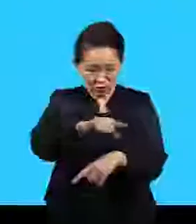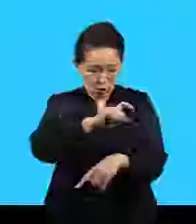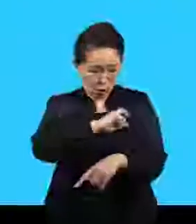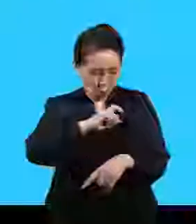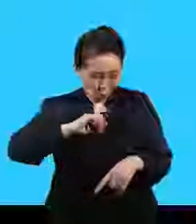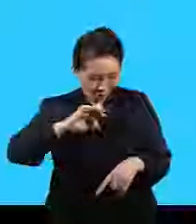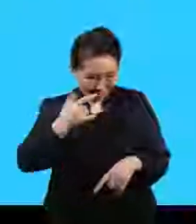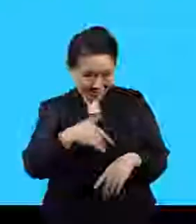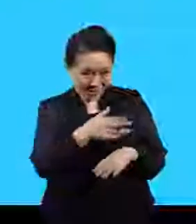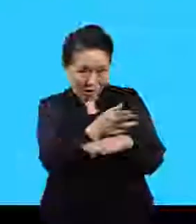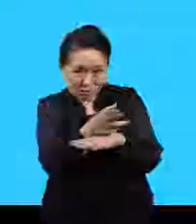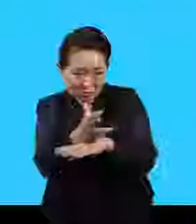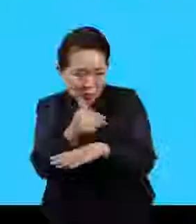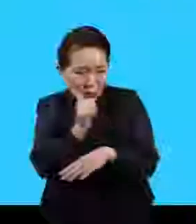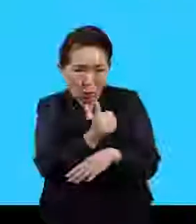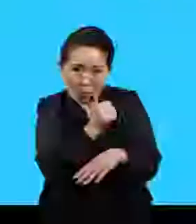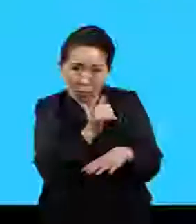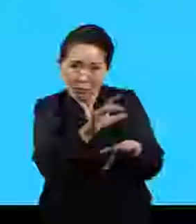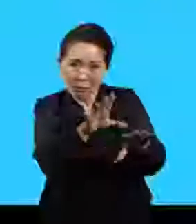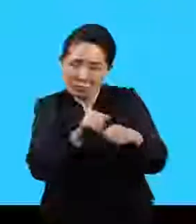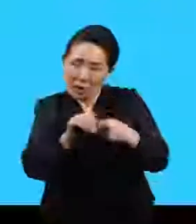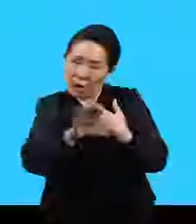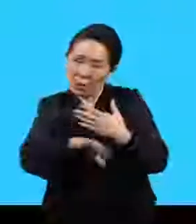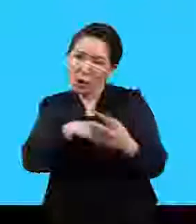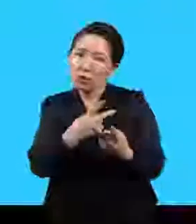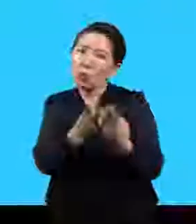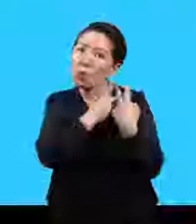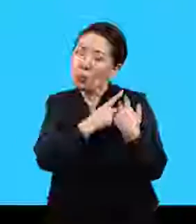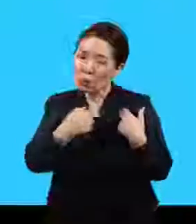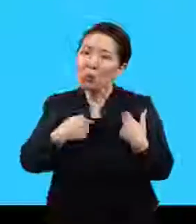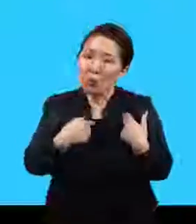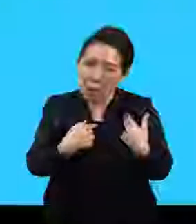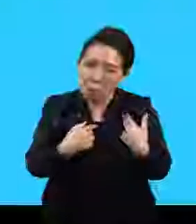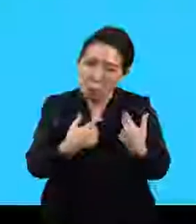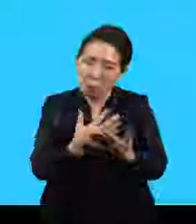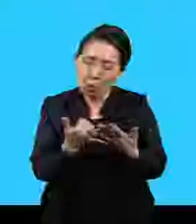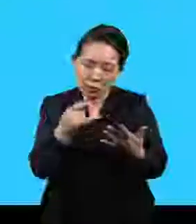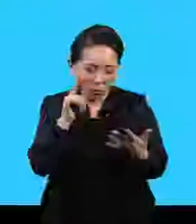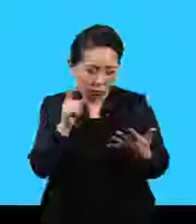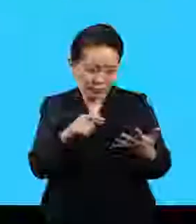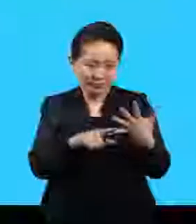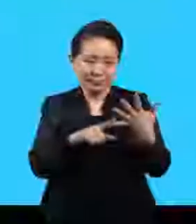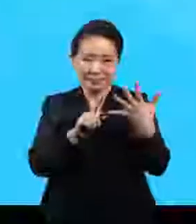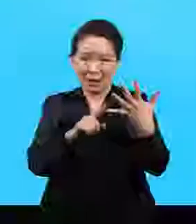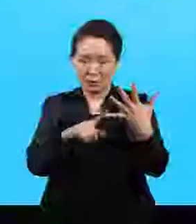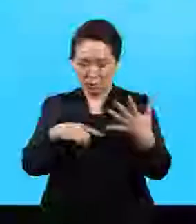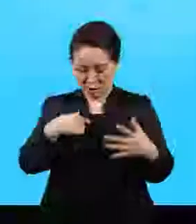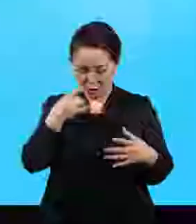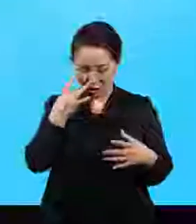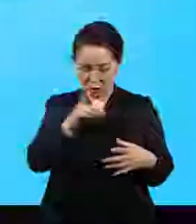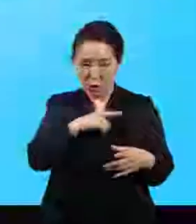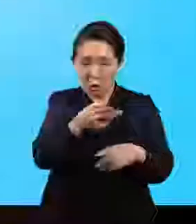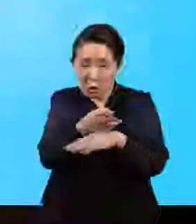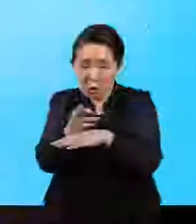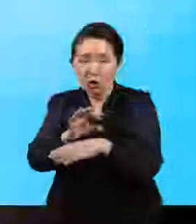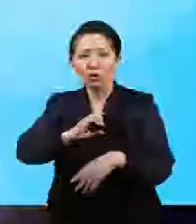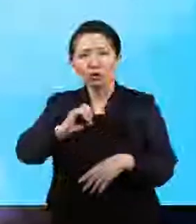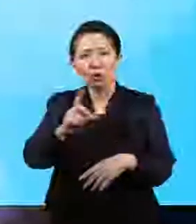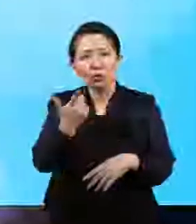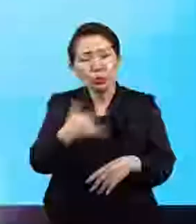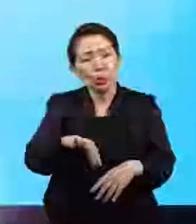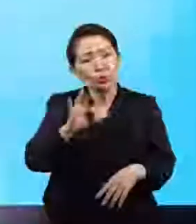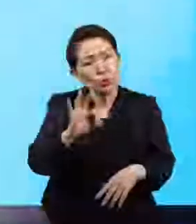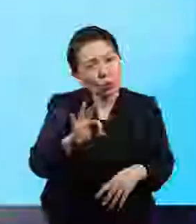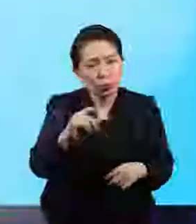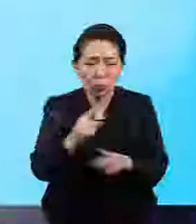орон зай, нууцыг хамгаалах үүрэг хүлээх үү? За 5 дугаар асуулт: уг залуу ёс зүйн хувьд зөв зүйл хийсэн үү,